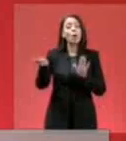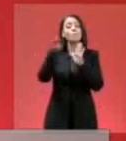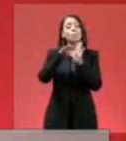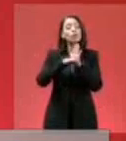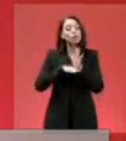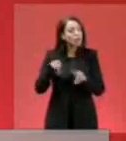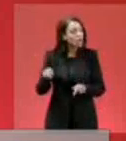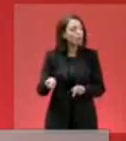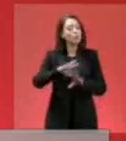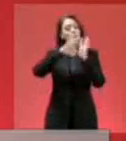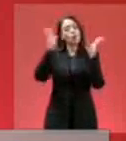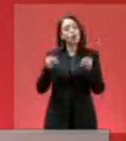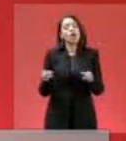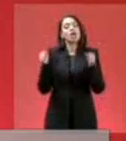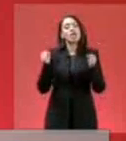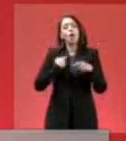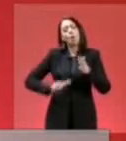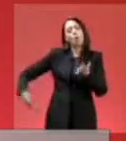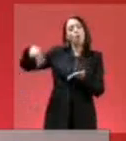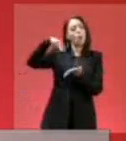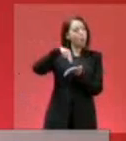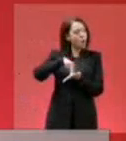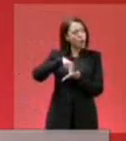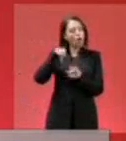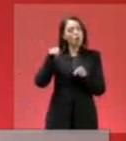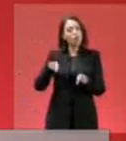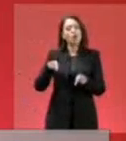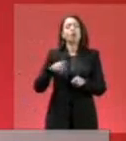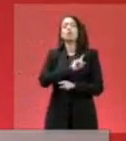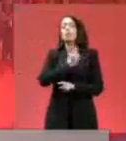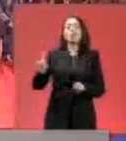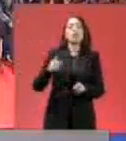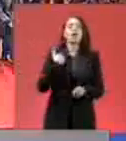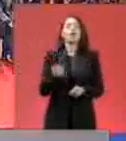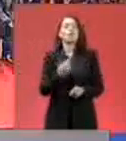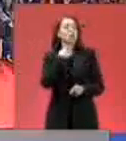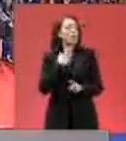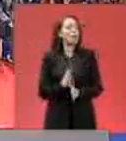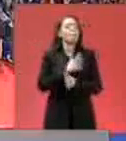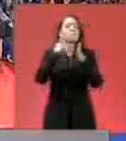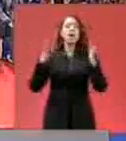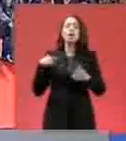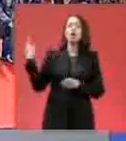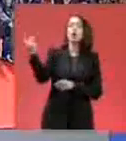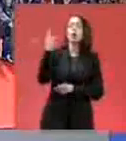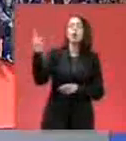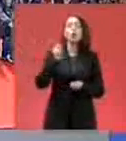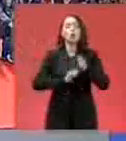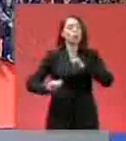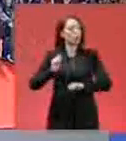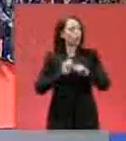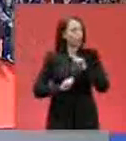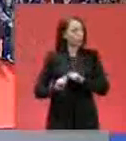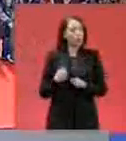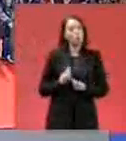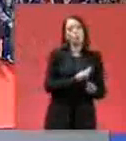προσαρμογής, κρατώντας την κοινωνία όρθια με τις λιγότερες δυνατές απώλειες και με ένα μεγάλο κοινωνικό έργο που δίνει